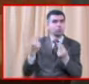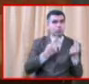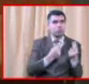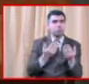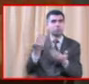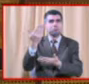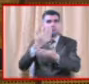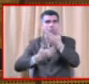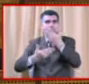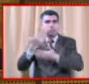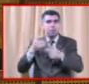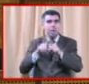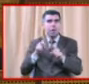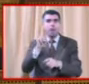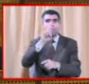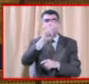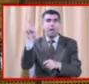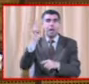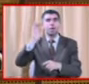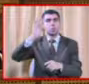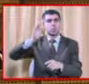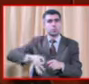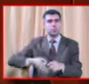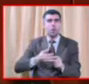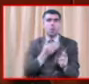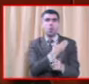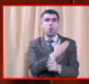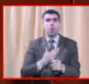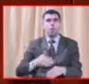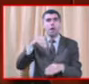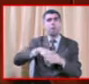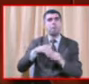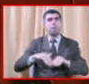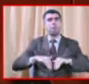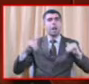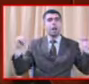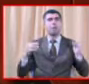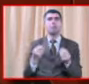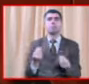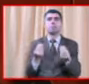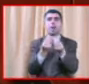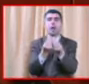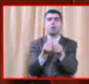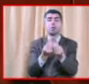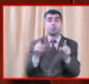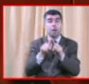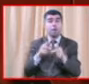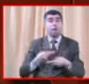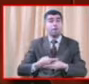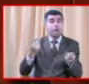من قبل صاحب الجلالة، من قبل الحكومة، من قبل مجلسكم مقر، وهذا يعكسه الأوراش